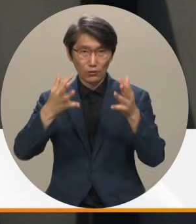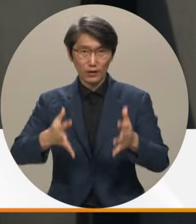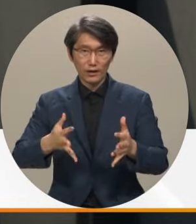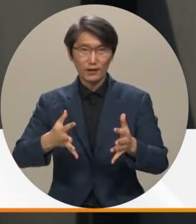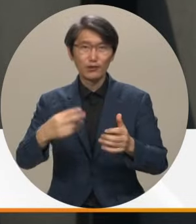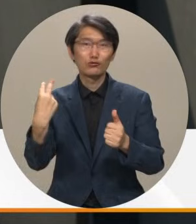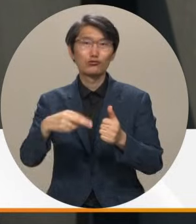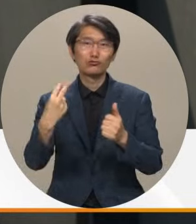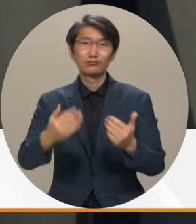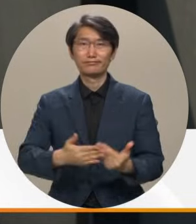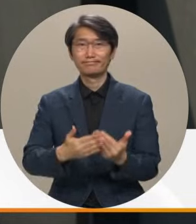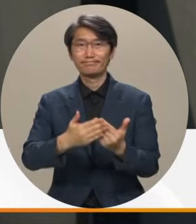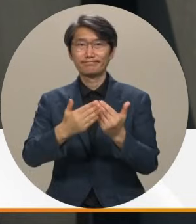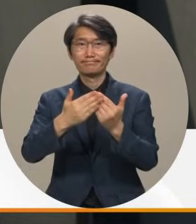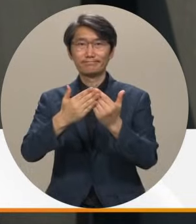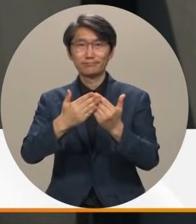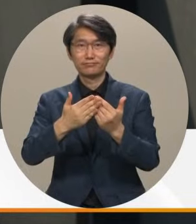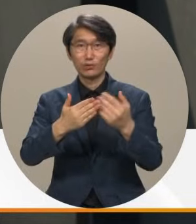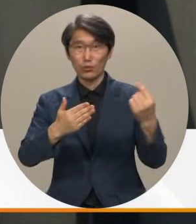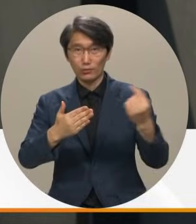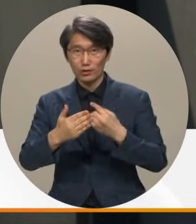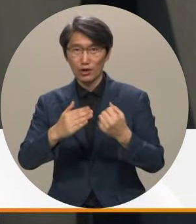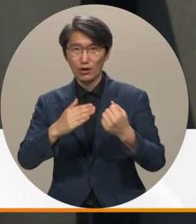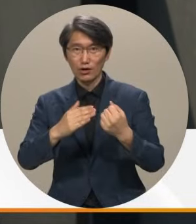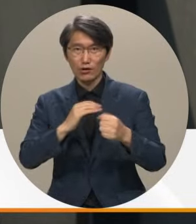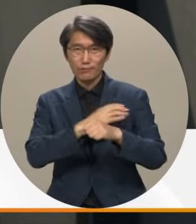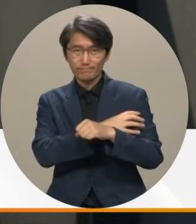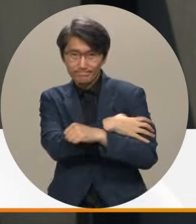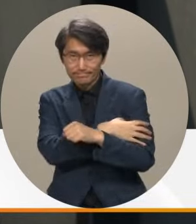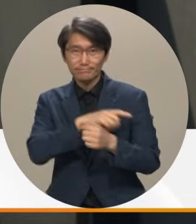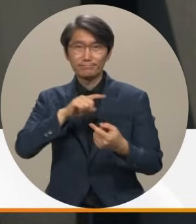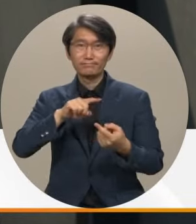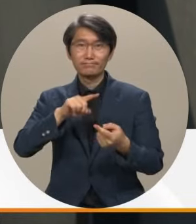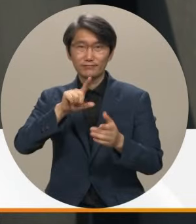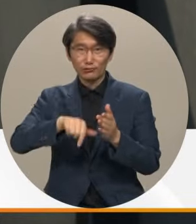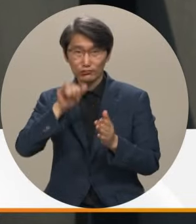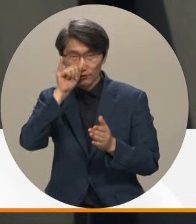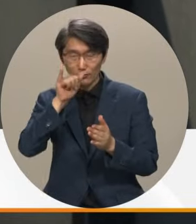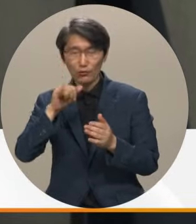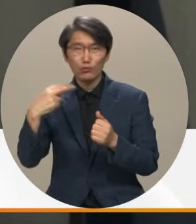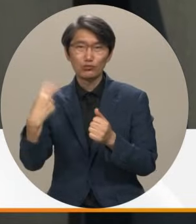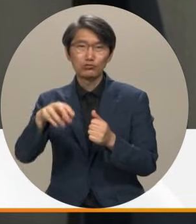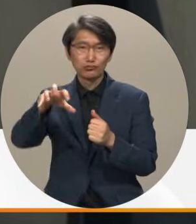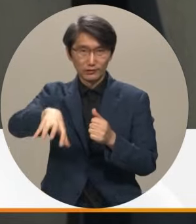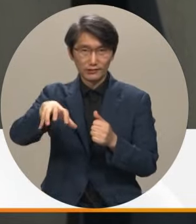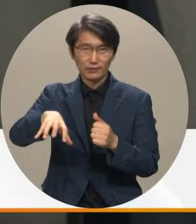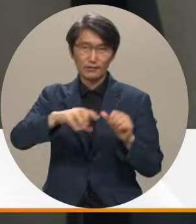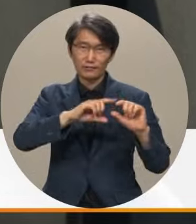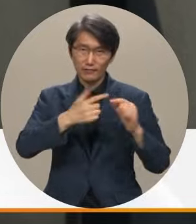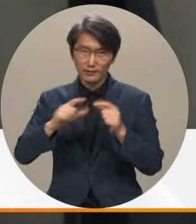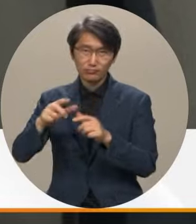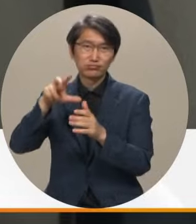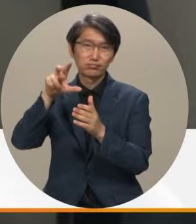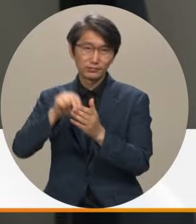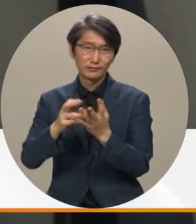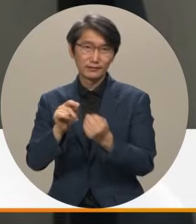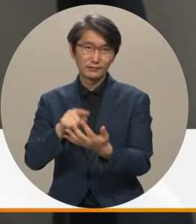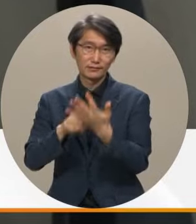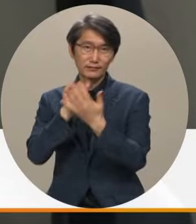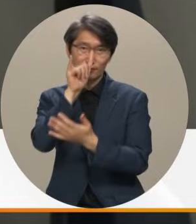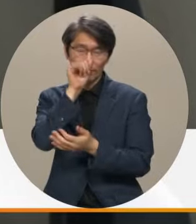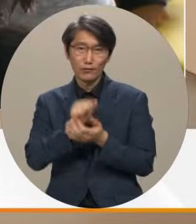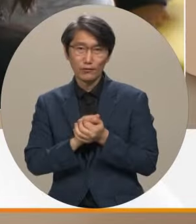교육이 발전해 오면서 권위주의적인 그런 시대도 많이 겪었고 교육 현장에서의 여러 가지 문제들이 많이